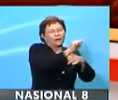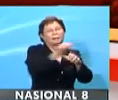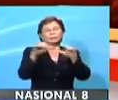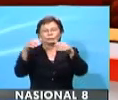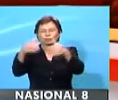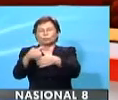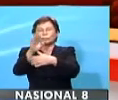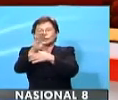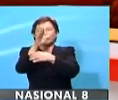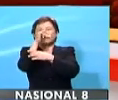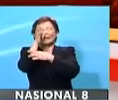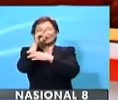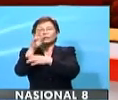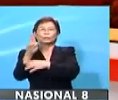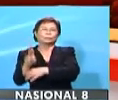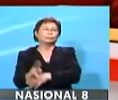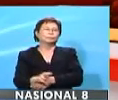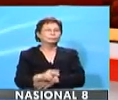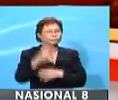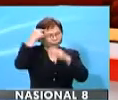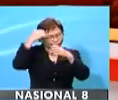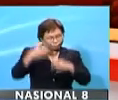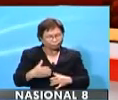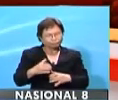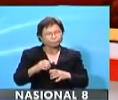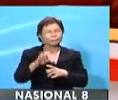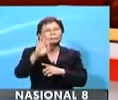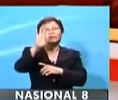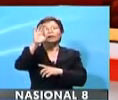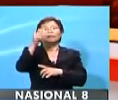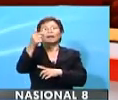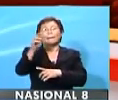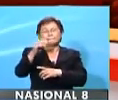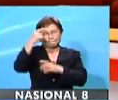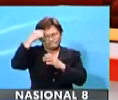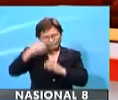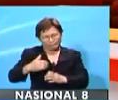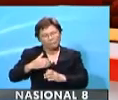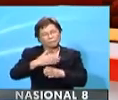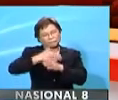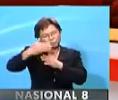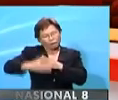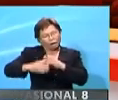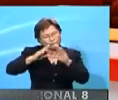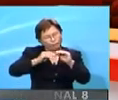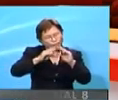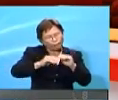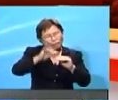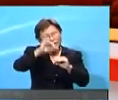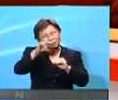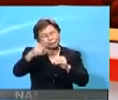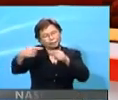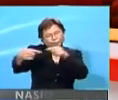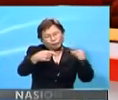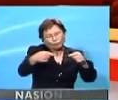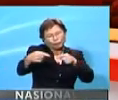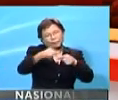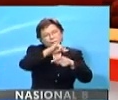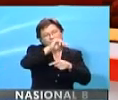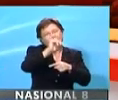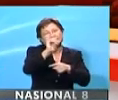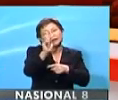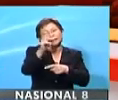kumpulan B Melaka United. Keputusan itu diputuskan Persatuan Bola Sepak Malaysia FAM selepas mesyuarat jawatankuasa pertandingan tempatan